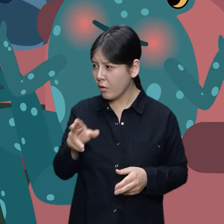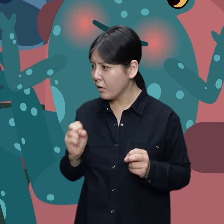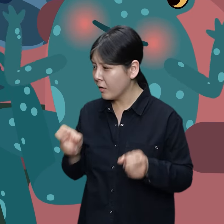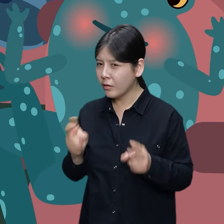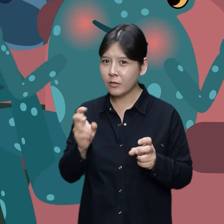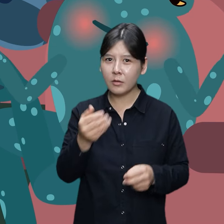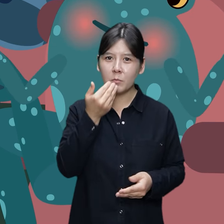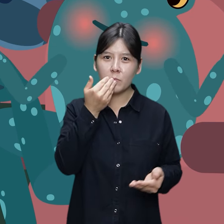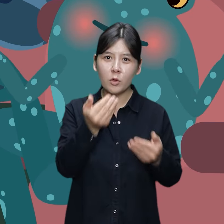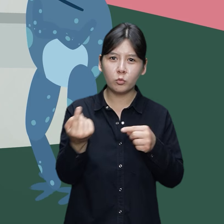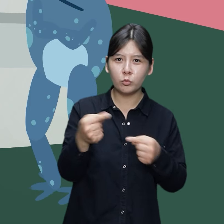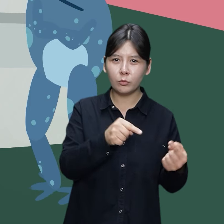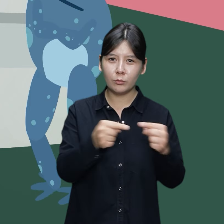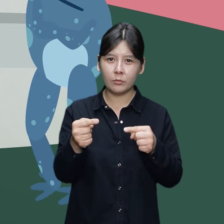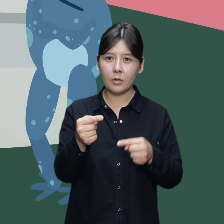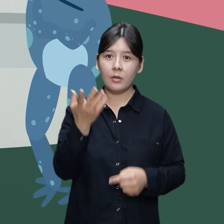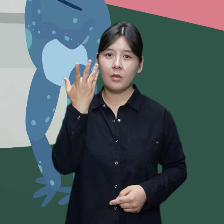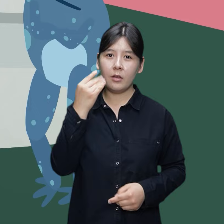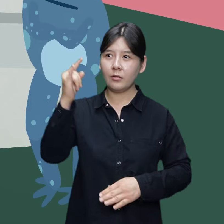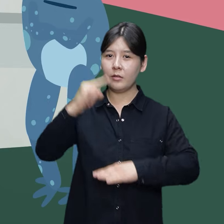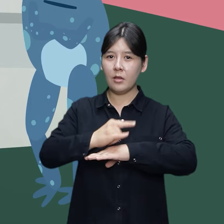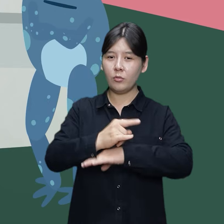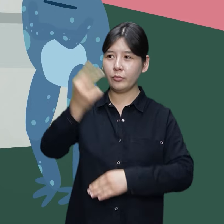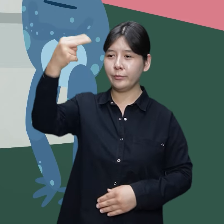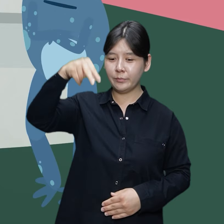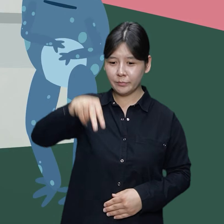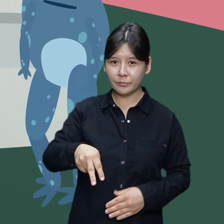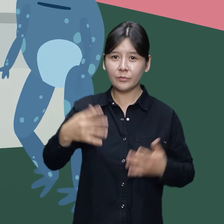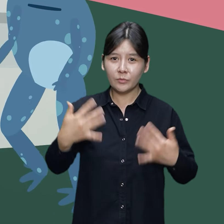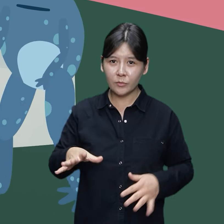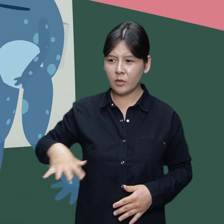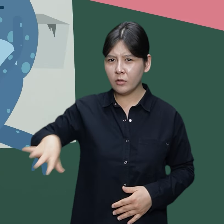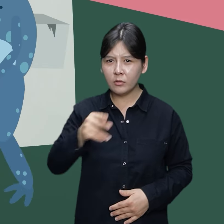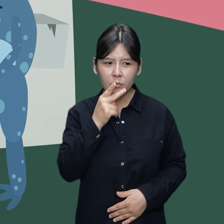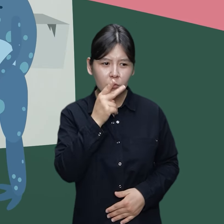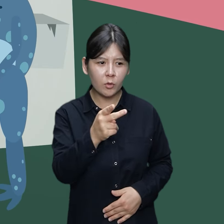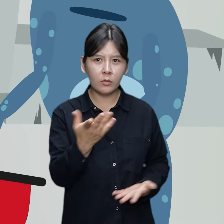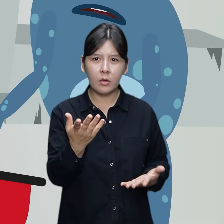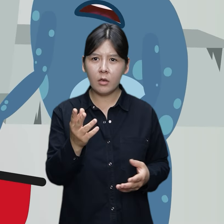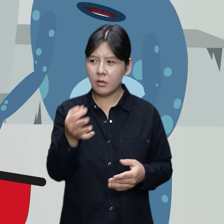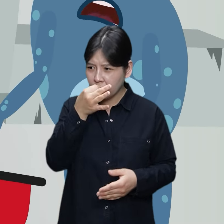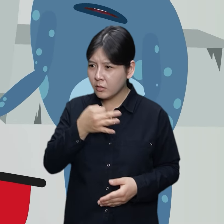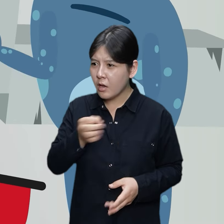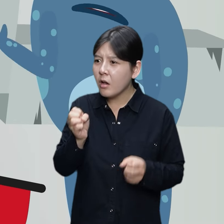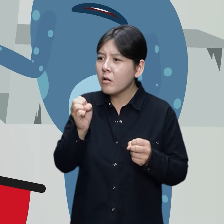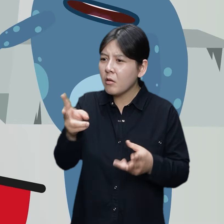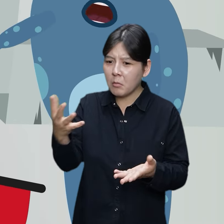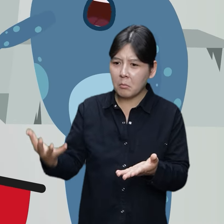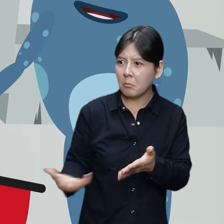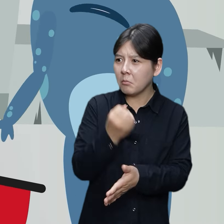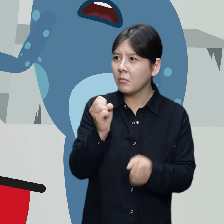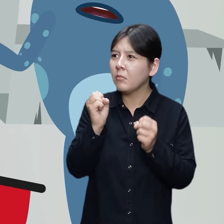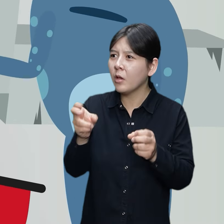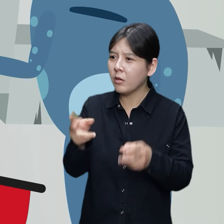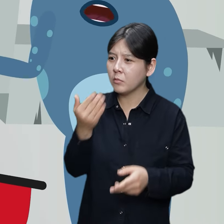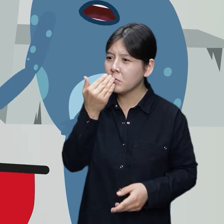-берінін таңғаларап жатшыды. Анан, джен үйчі жерге түшіп келгенде, аға атаңдаштарының бері келіп, айтсаң, сен